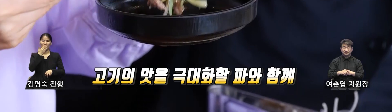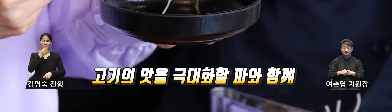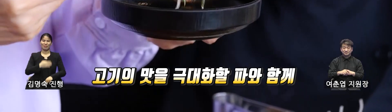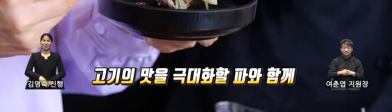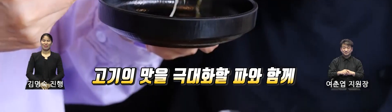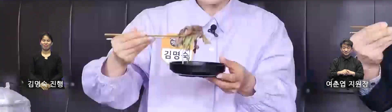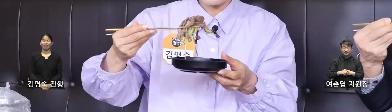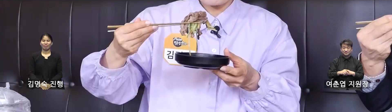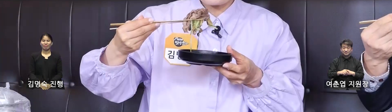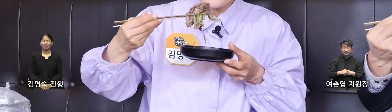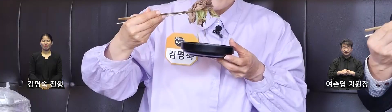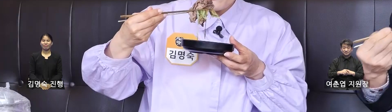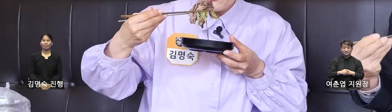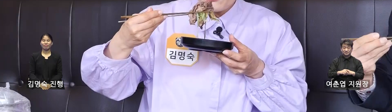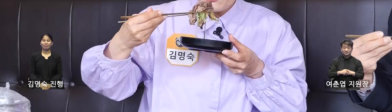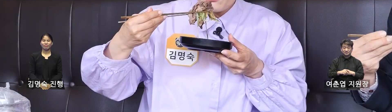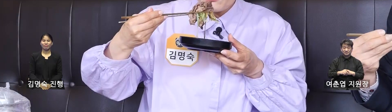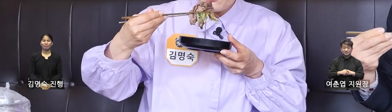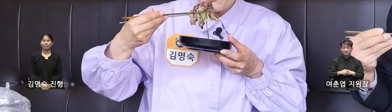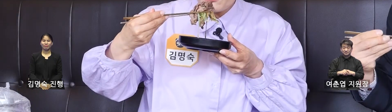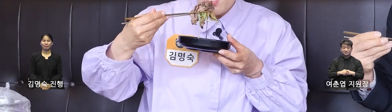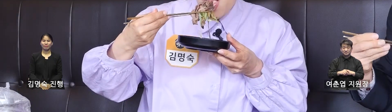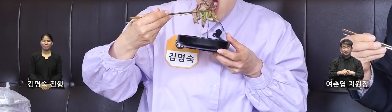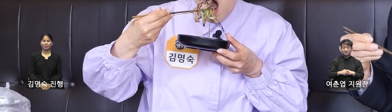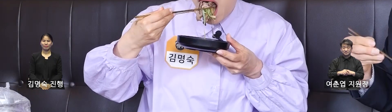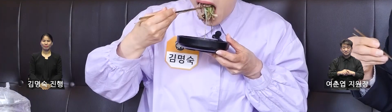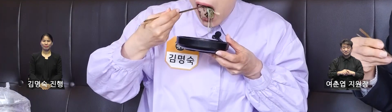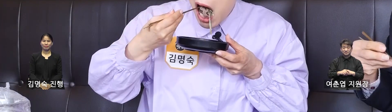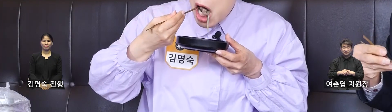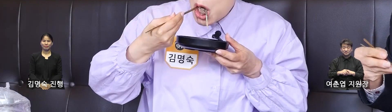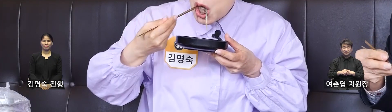같이 네. 먹어보도록 하겠습니다.